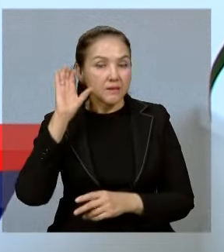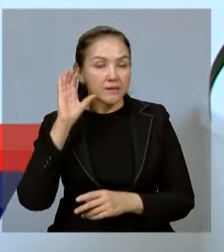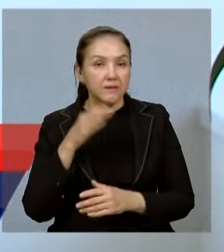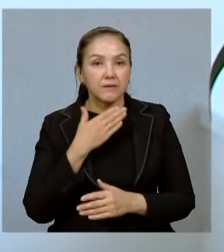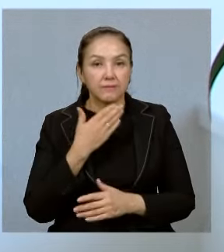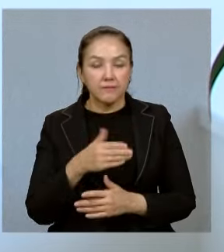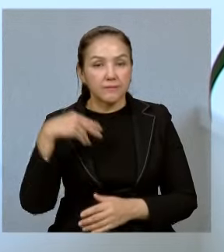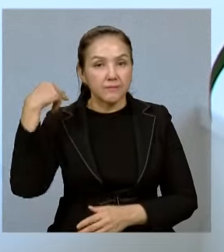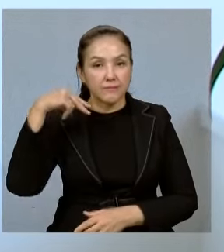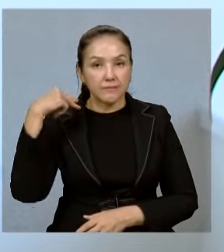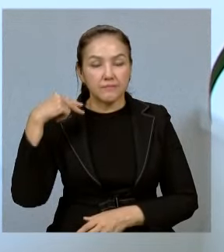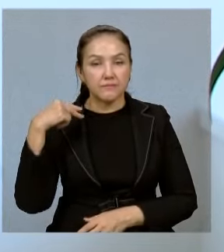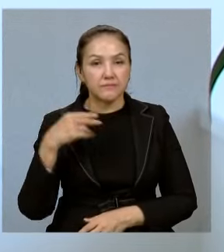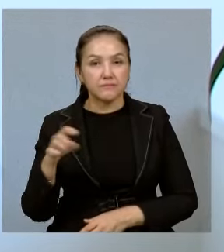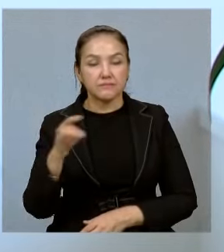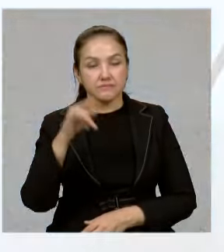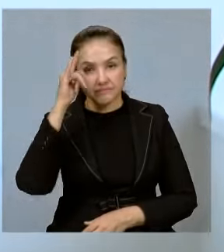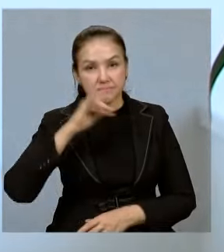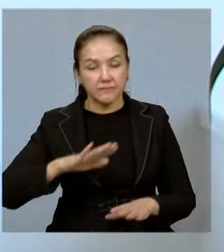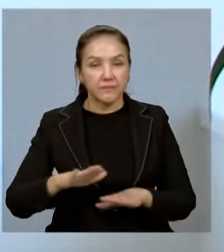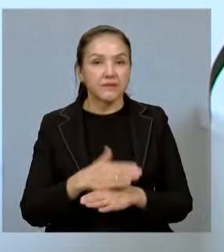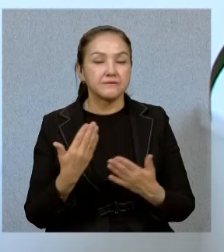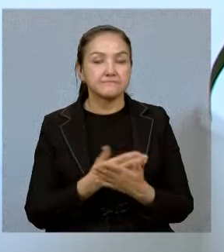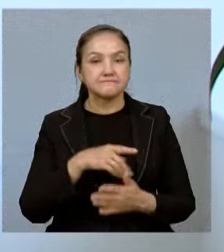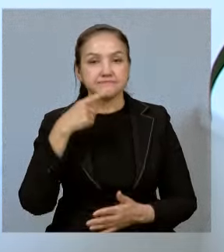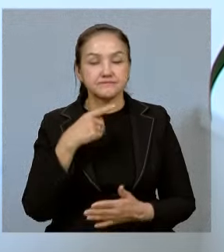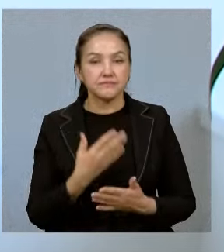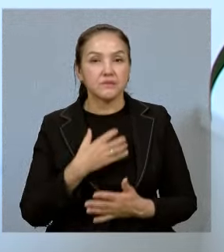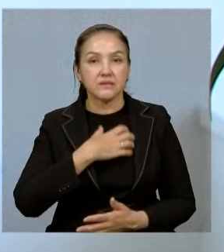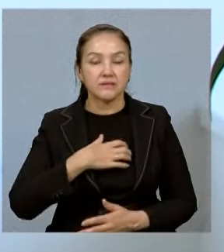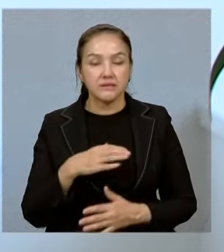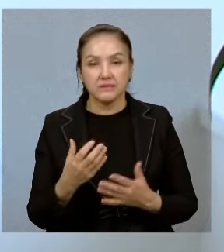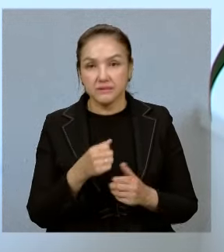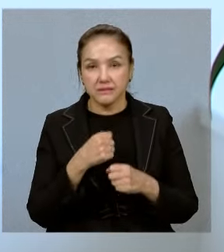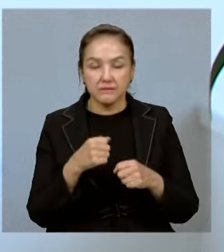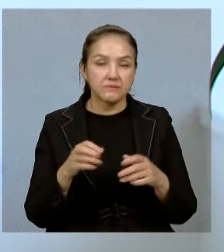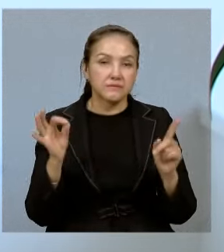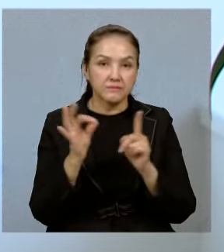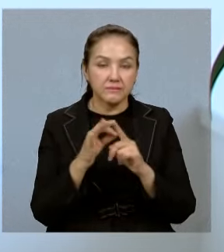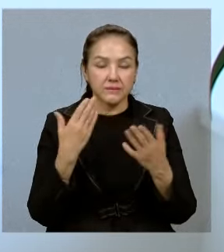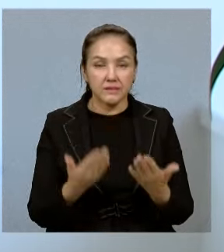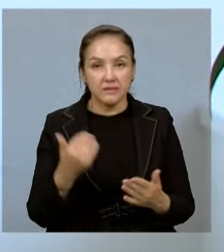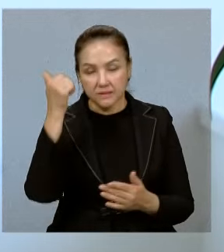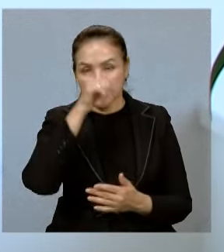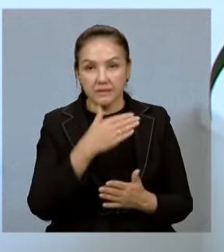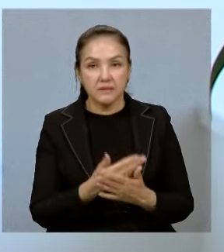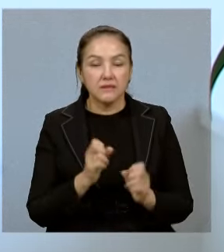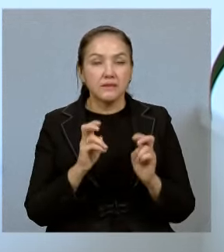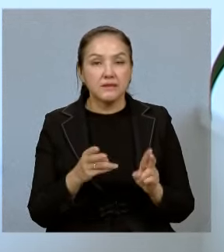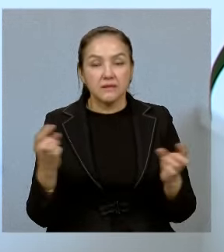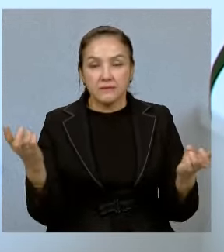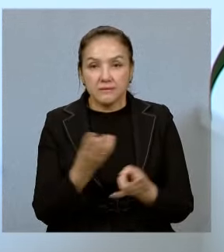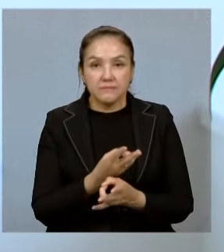обращение президента Республики Казахстан в котором он говорил о важных вещах и целях на этот год Том Как